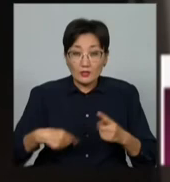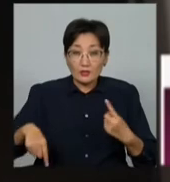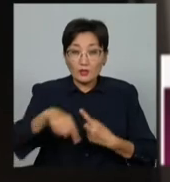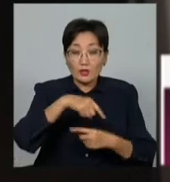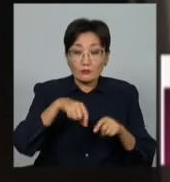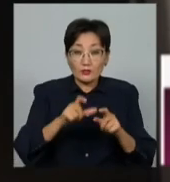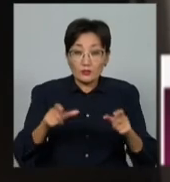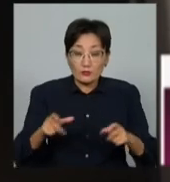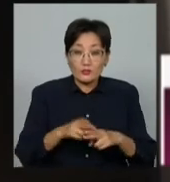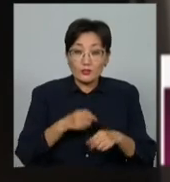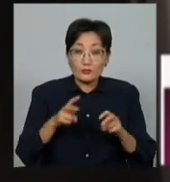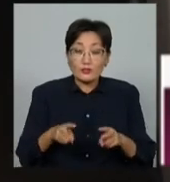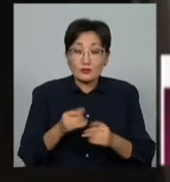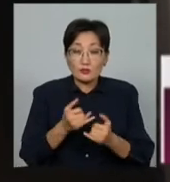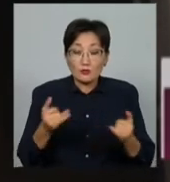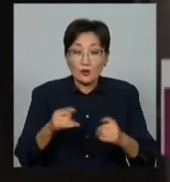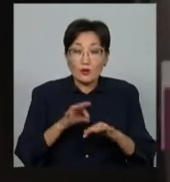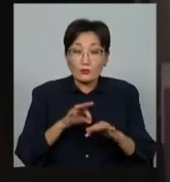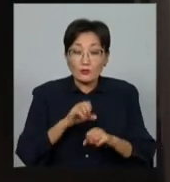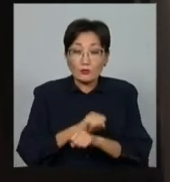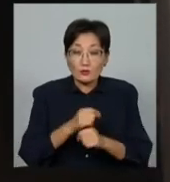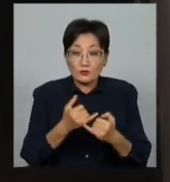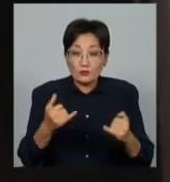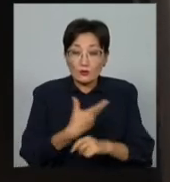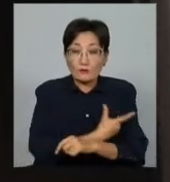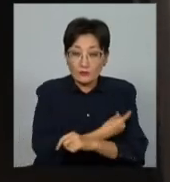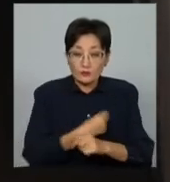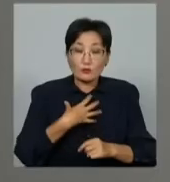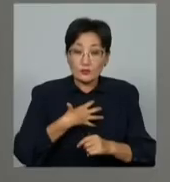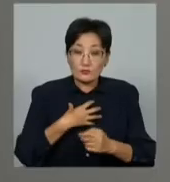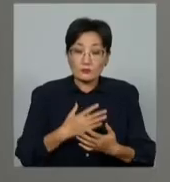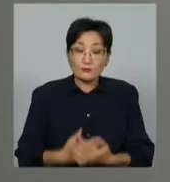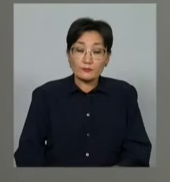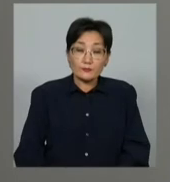айналамыздағы адамдардың қауіпсіздігі мен аурудың алдын алу үшін екпе алу маңызды.